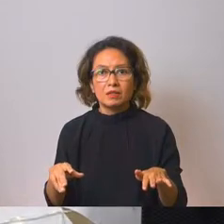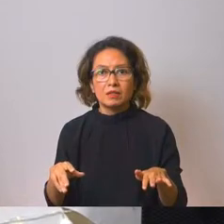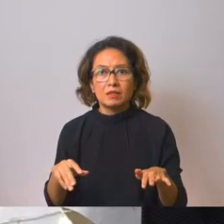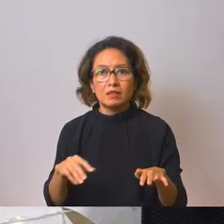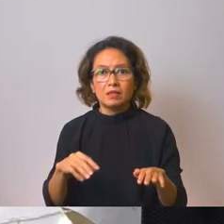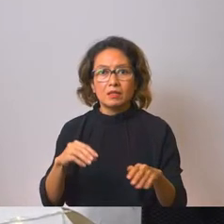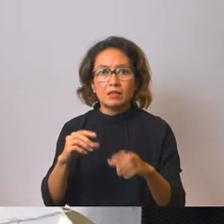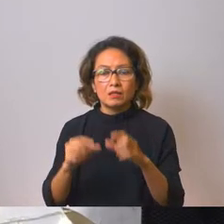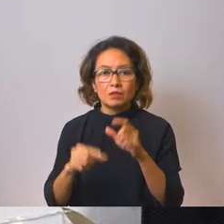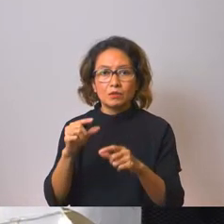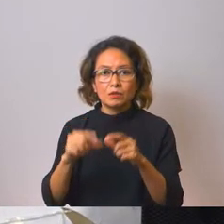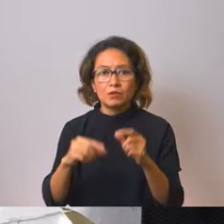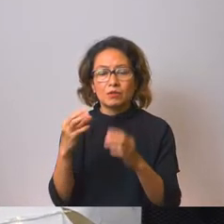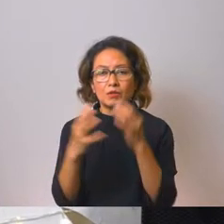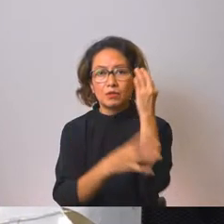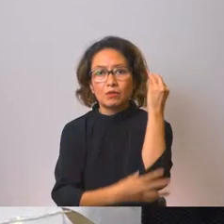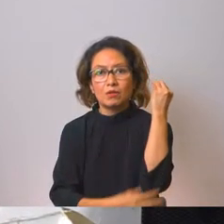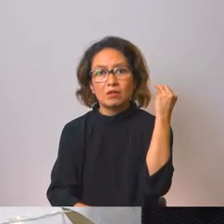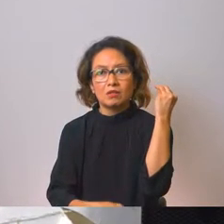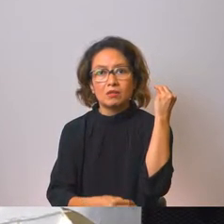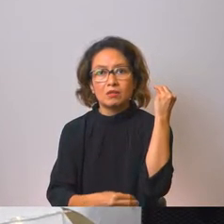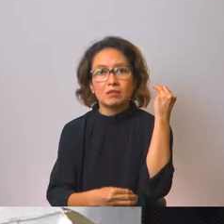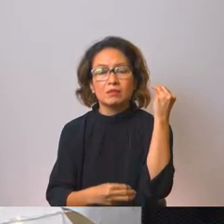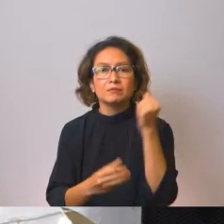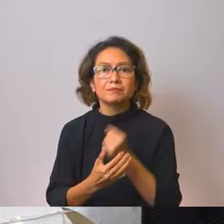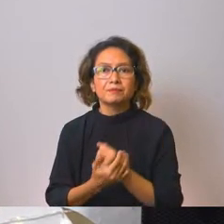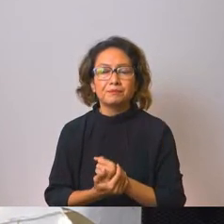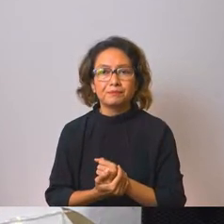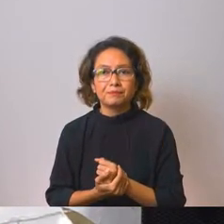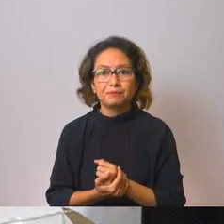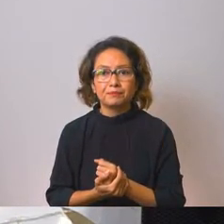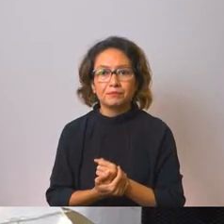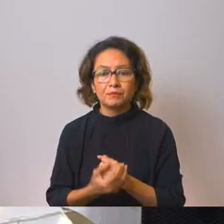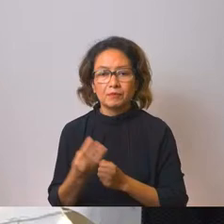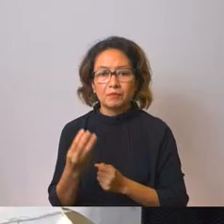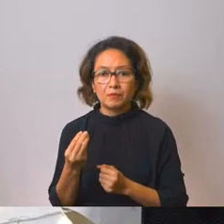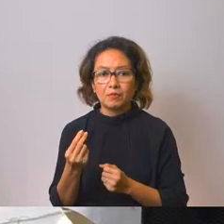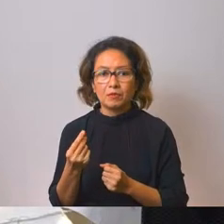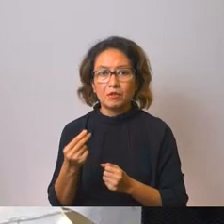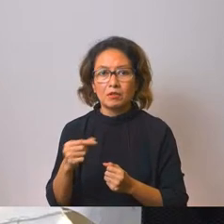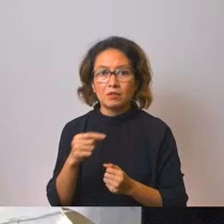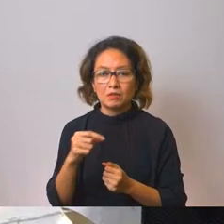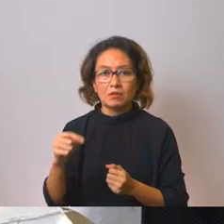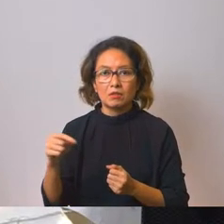dan biaya operasional sekolah mengandalkan bantuan dari donatur.